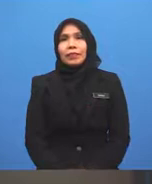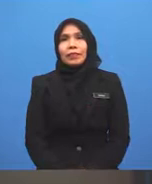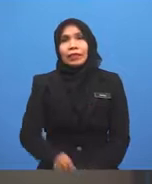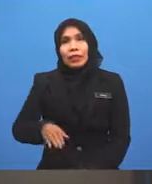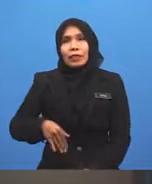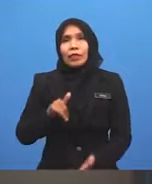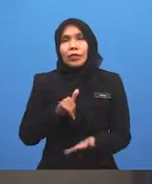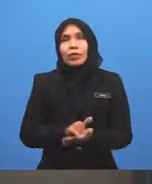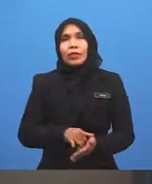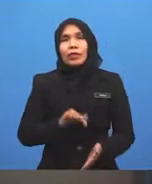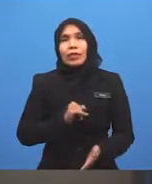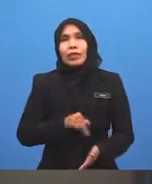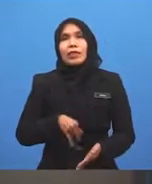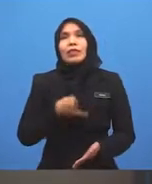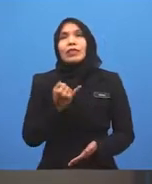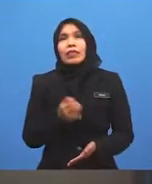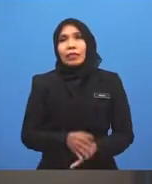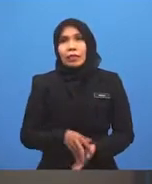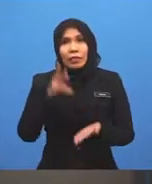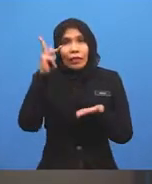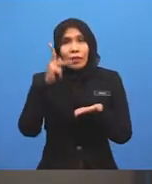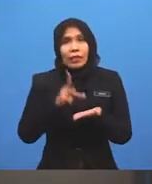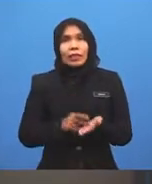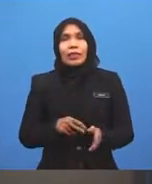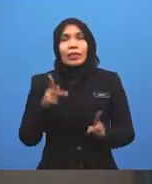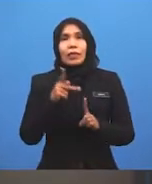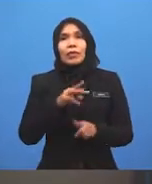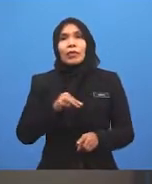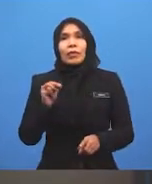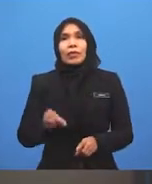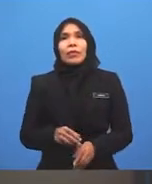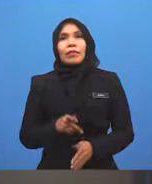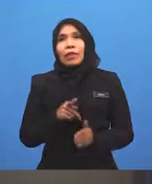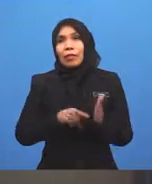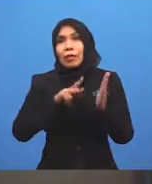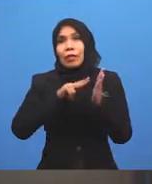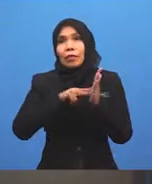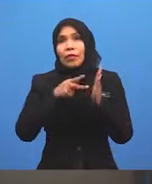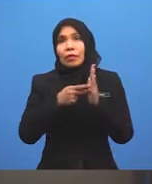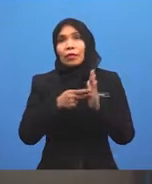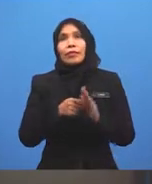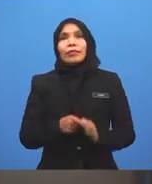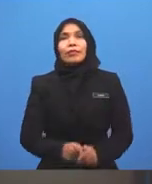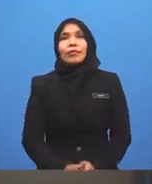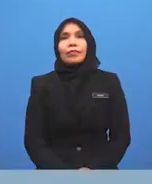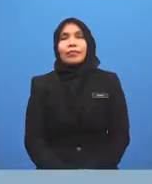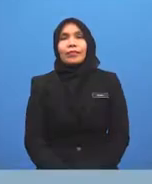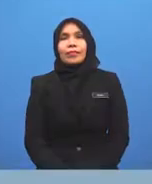Sebelum itu, saya ingin memperkenalkan kepada murid-murid apakah yang dimaksudkan dengan penjana elektrik.